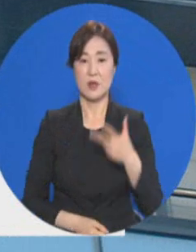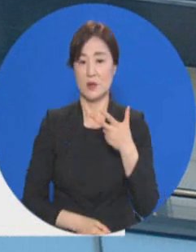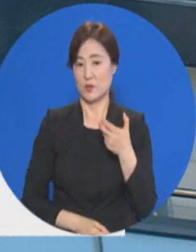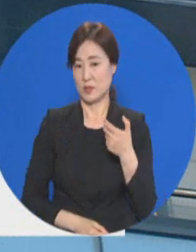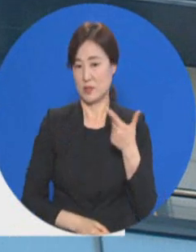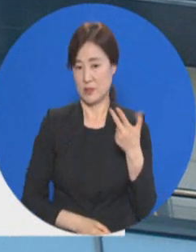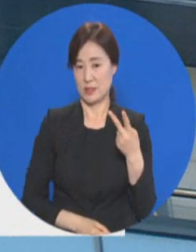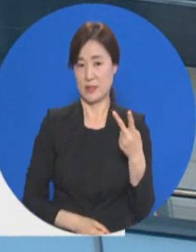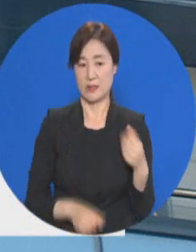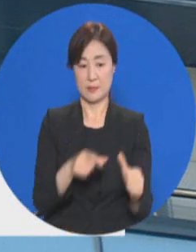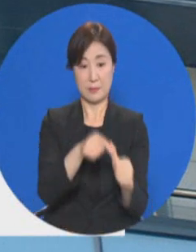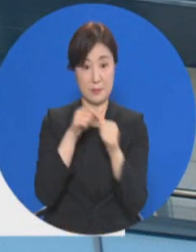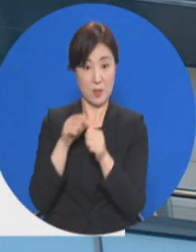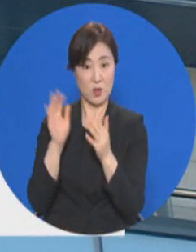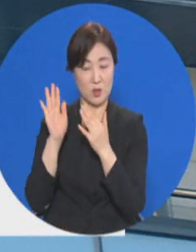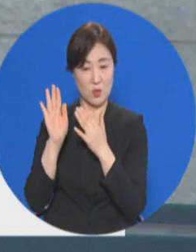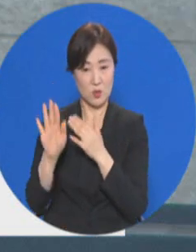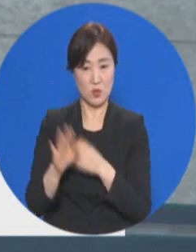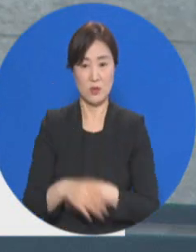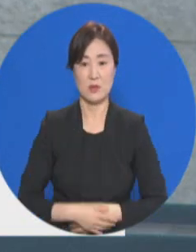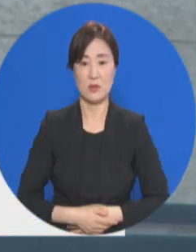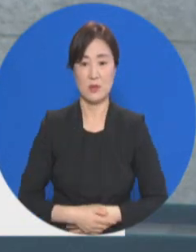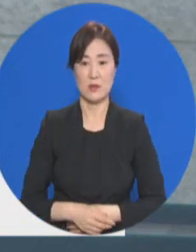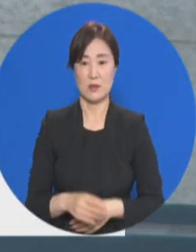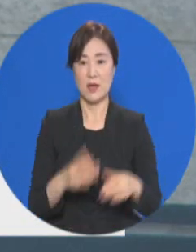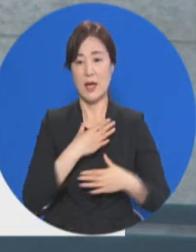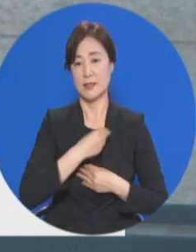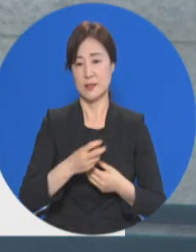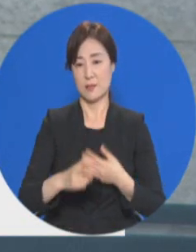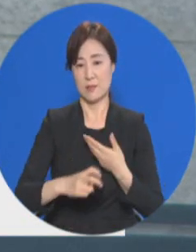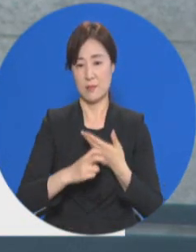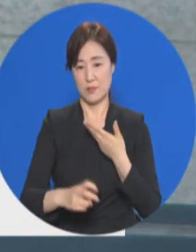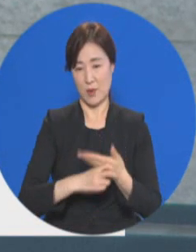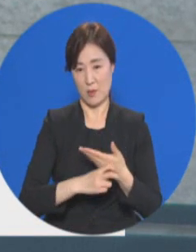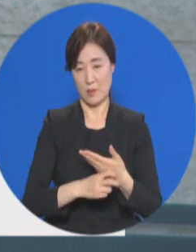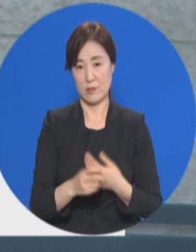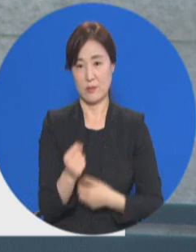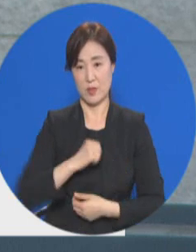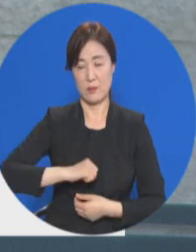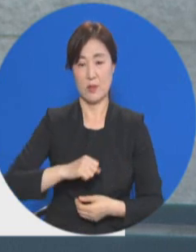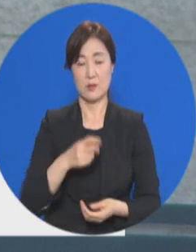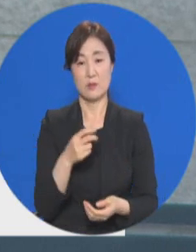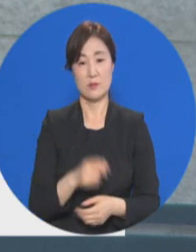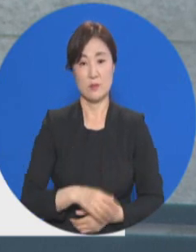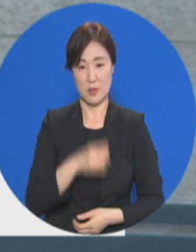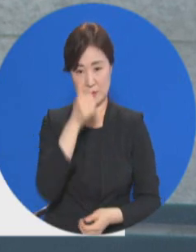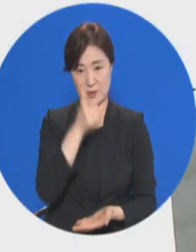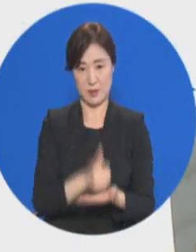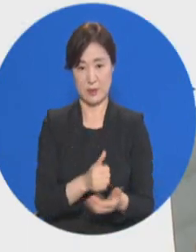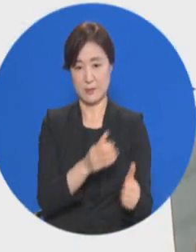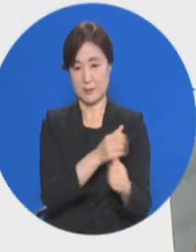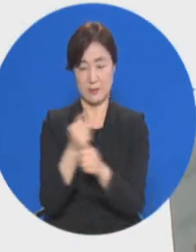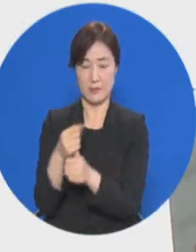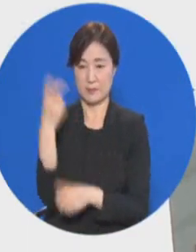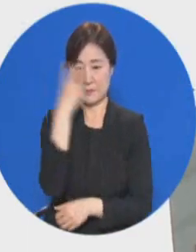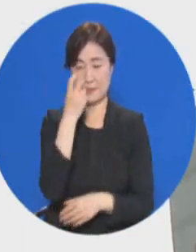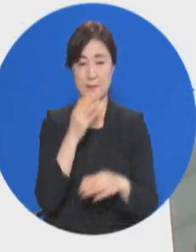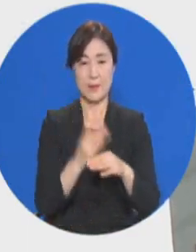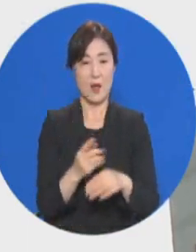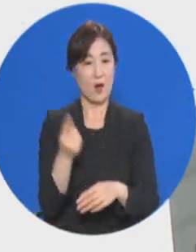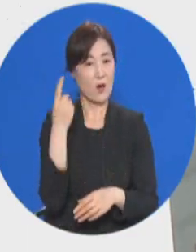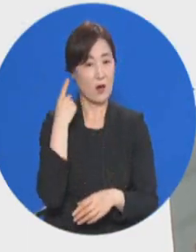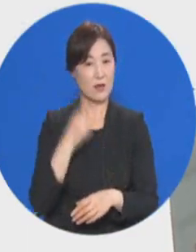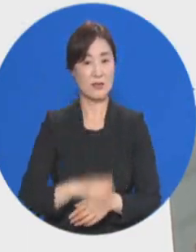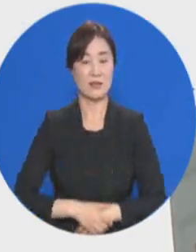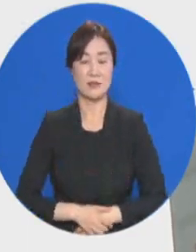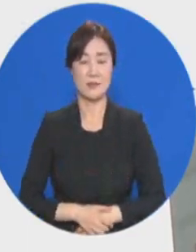이모 씨를 구조한 뒤 해사안전법 위반 혐의로 조사하고 있습니다. 이 선장은 어제 오후 3시 30분쯤 독거도